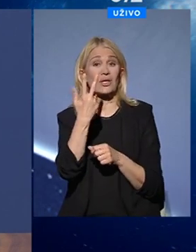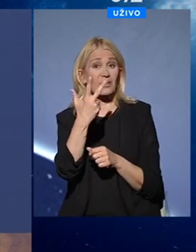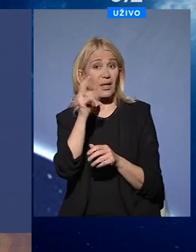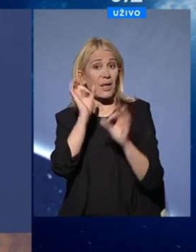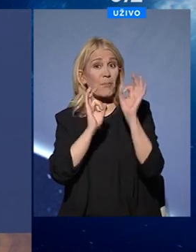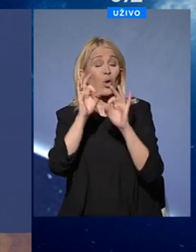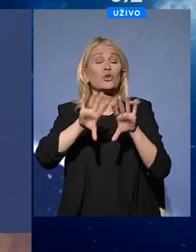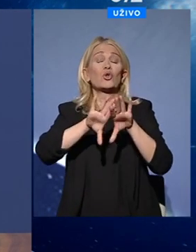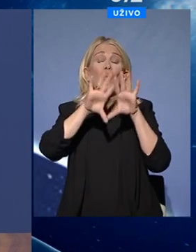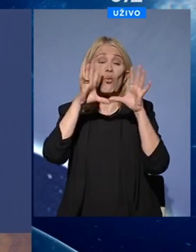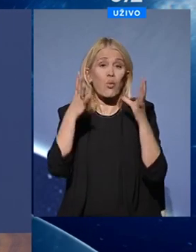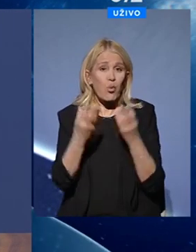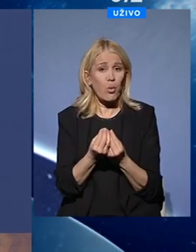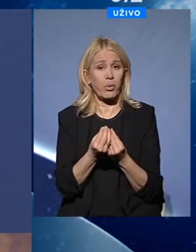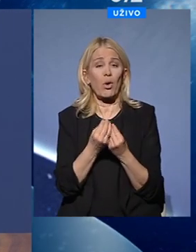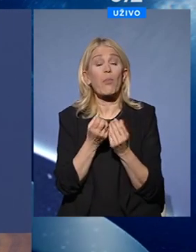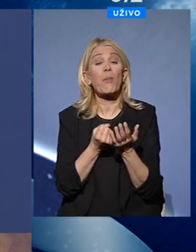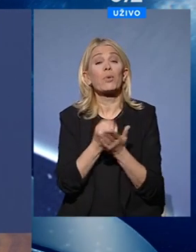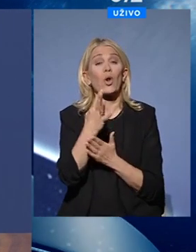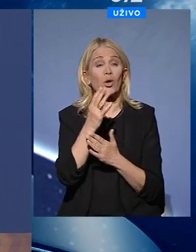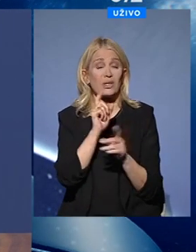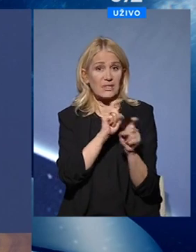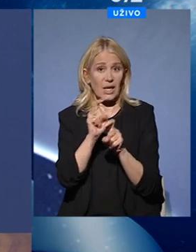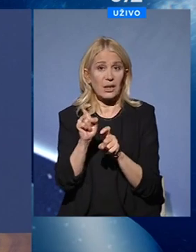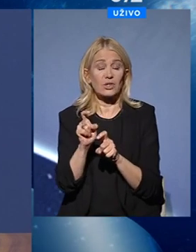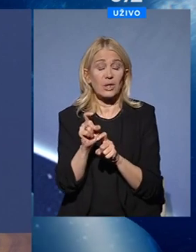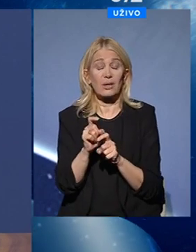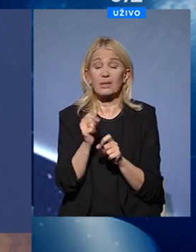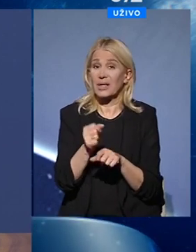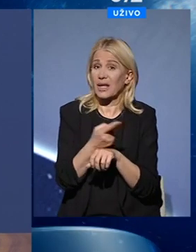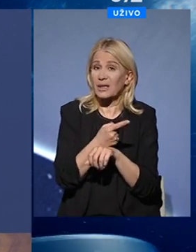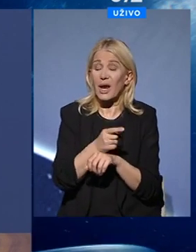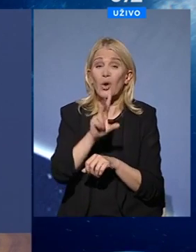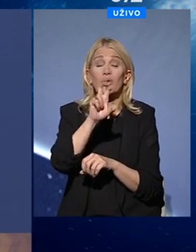11,43% ukupnog broja zaraženih. Trenutno je